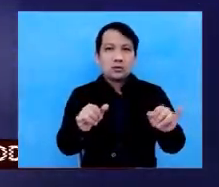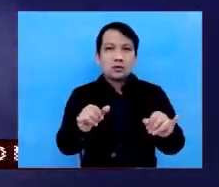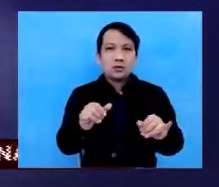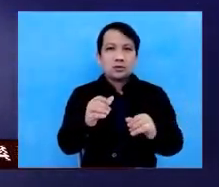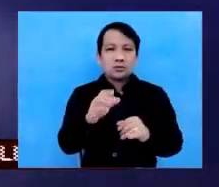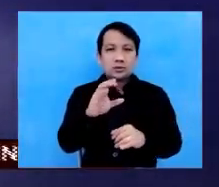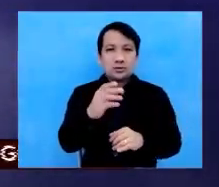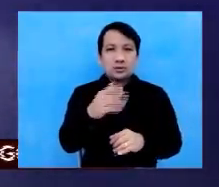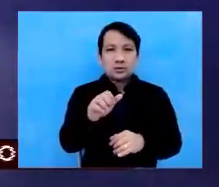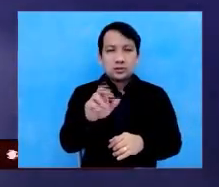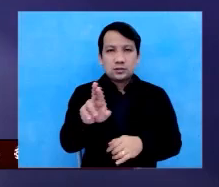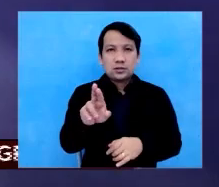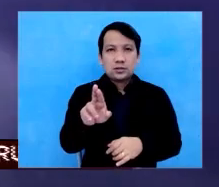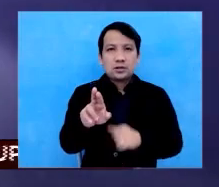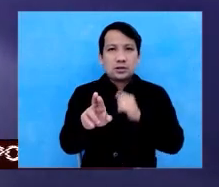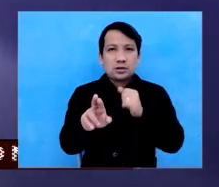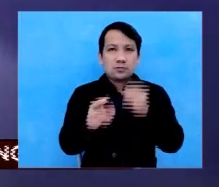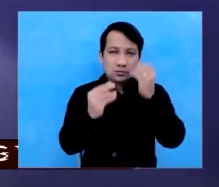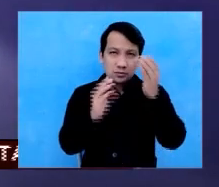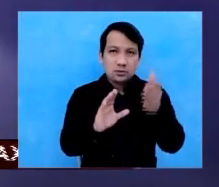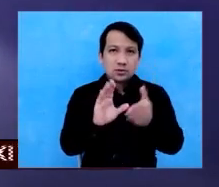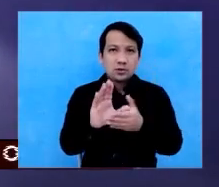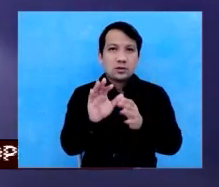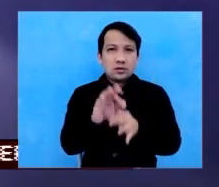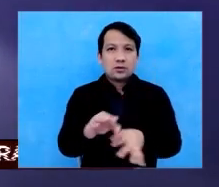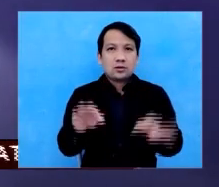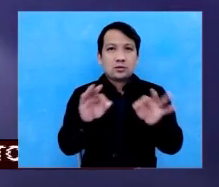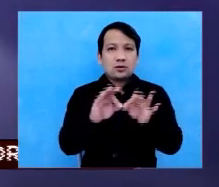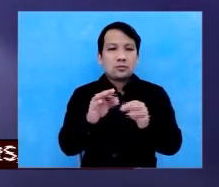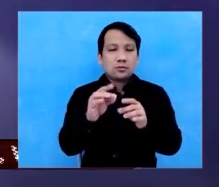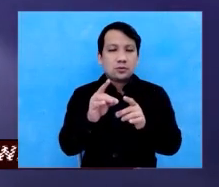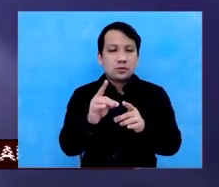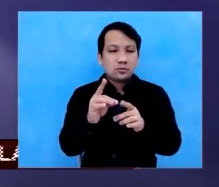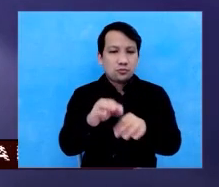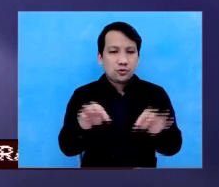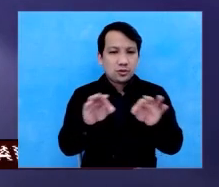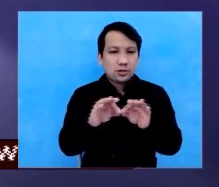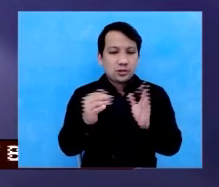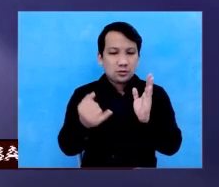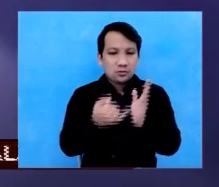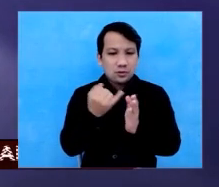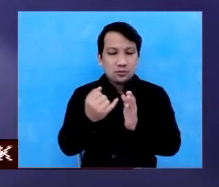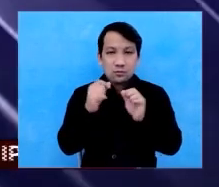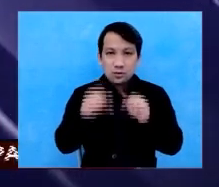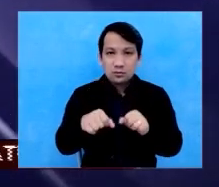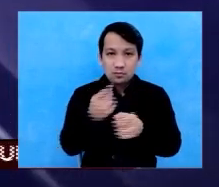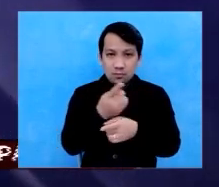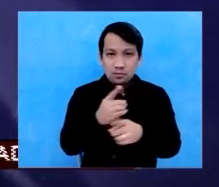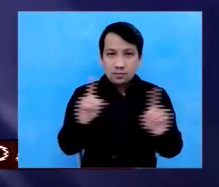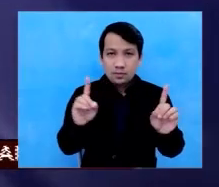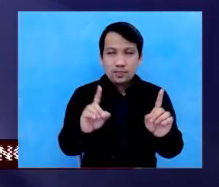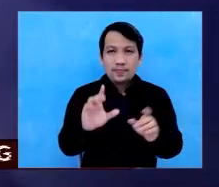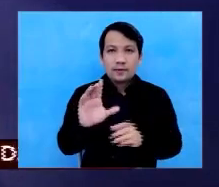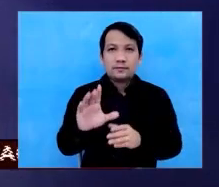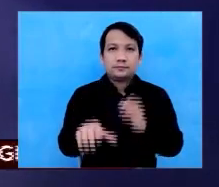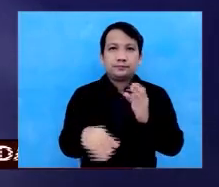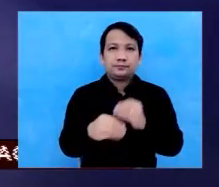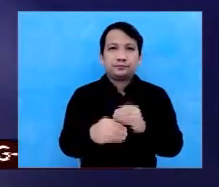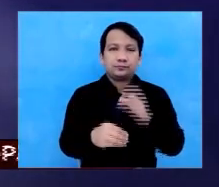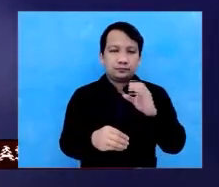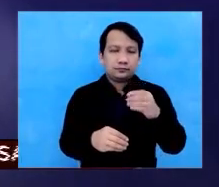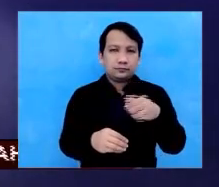Human Rights na nagsasabing mahalagang ginagampan ang papel ng mga journalists sa demokrasya. Sabi pa ng